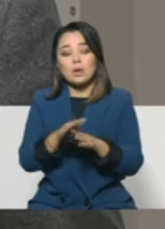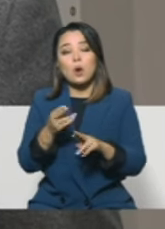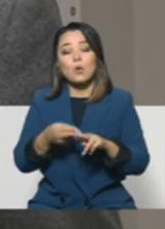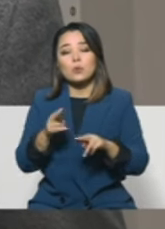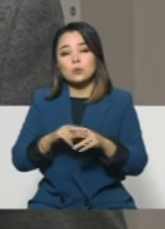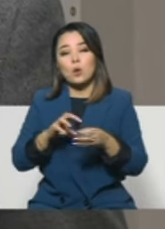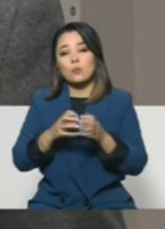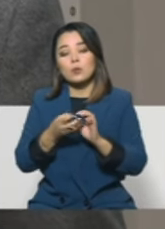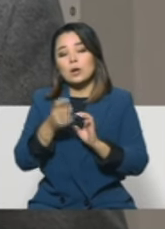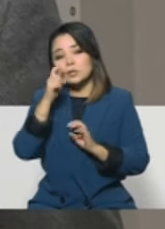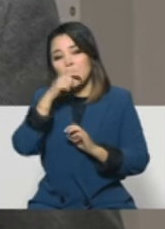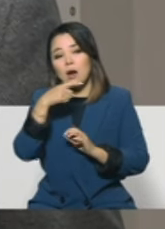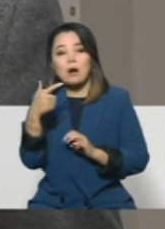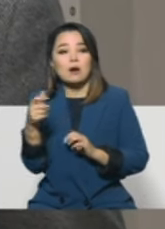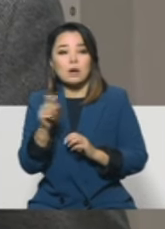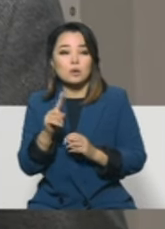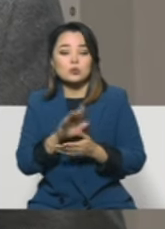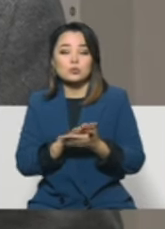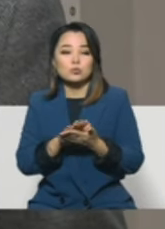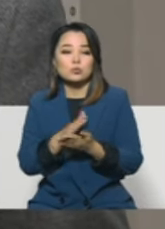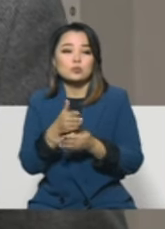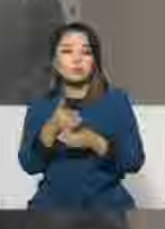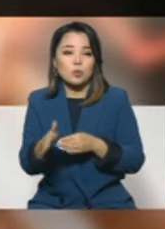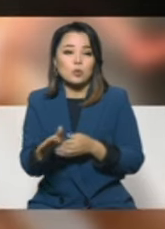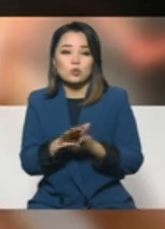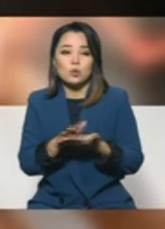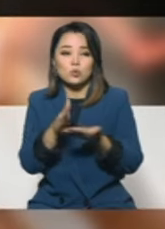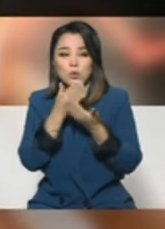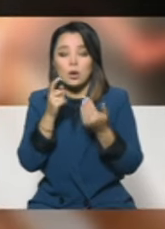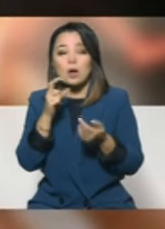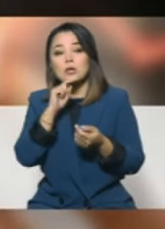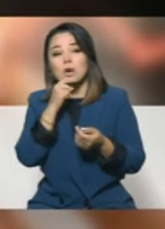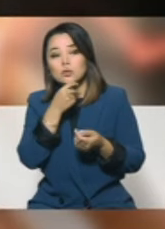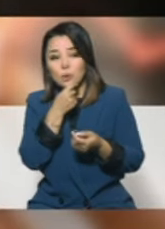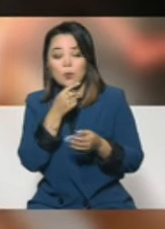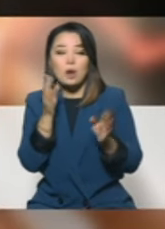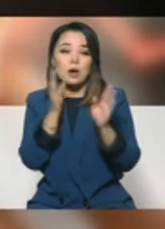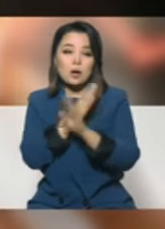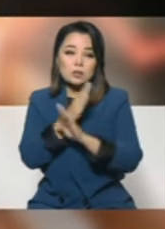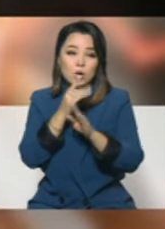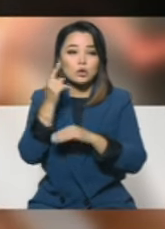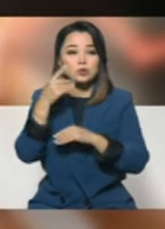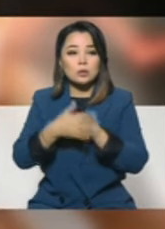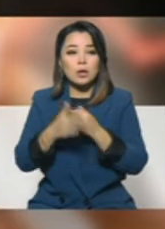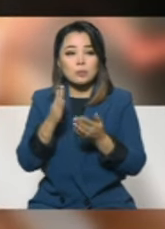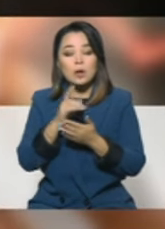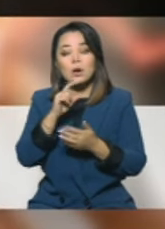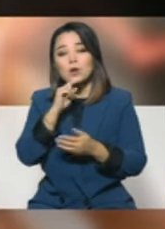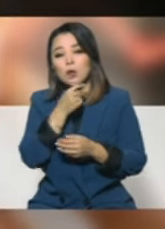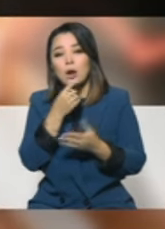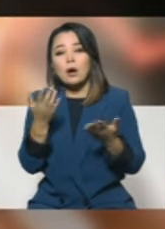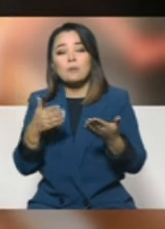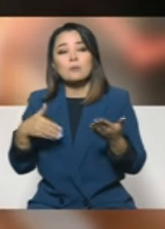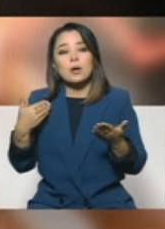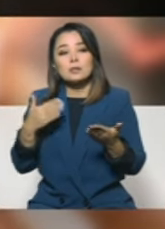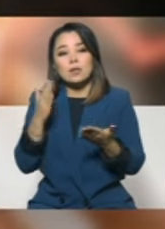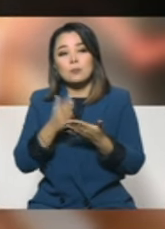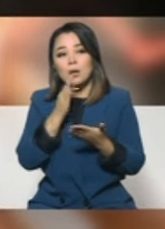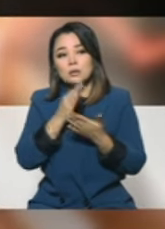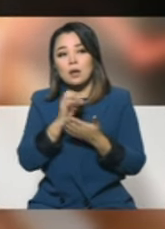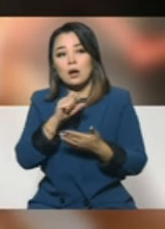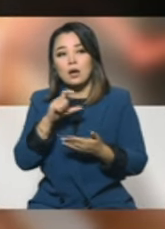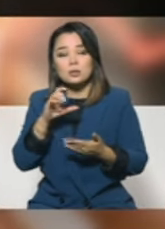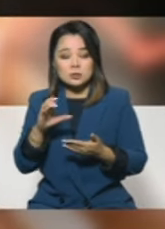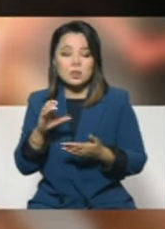жерде көмір қышқыл газының мүлдем бөлінуі мүлдем жоқ. Экономика. Экология түсінікті. Экономикаға қандай пайдасы бар? АЕС